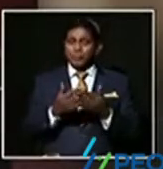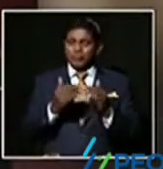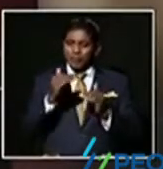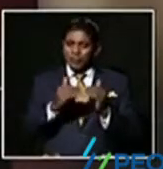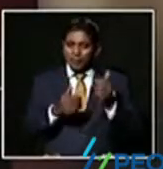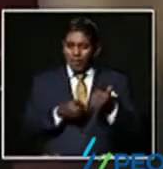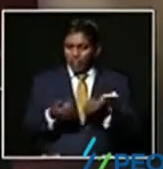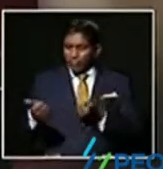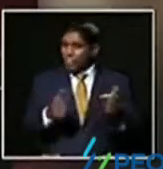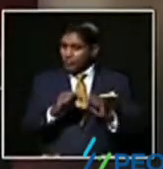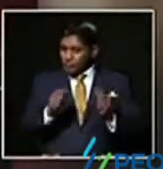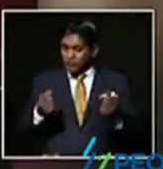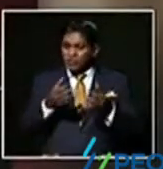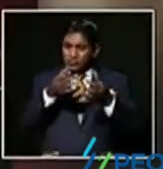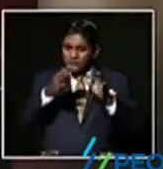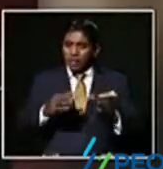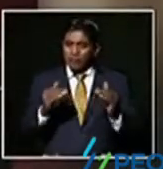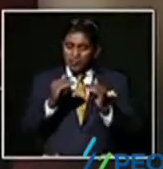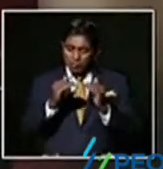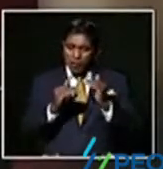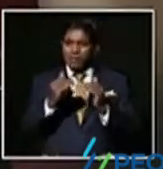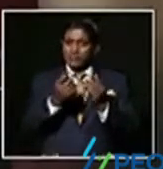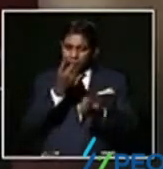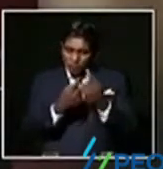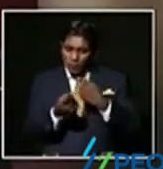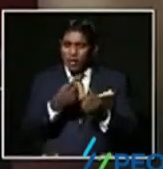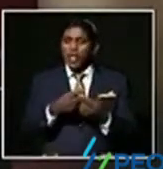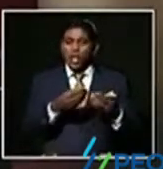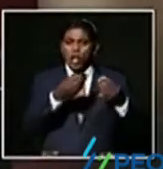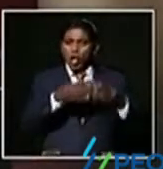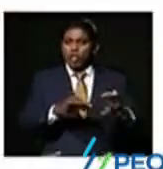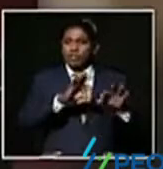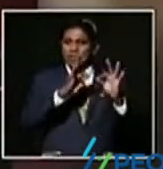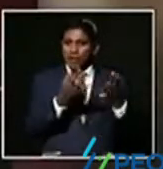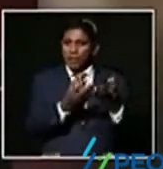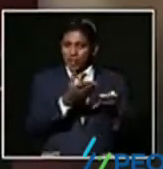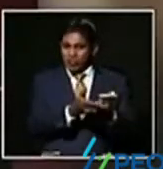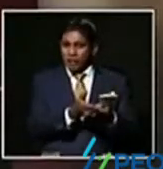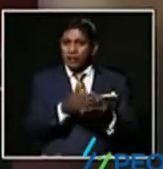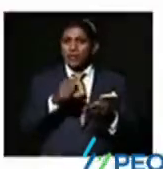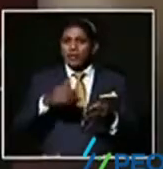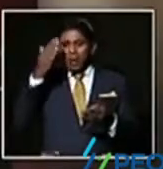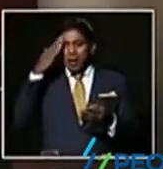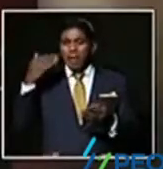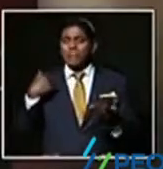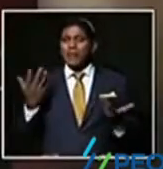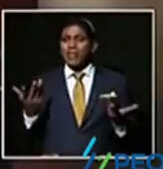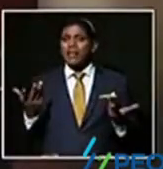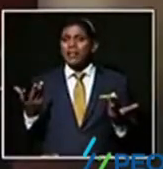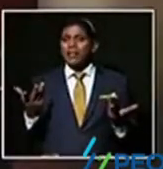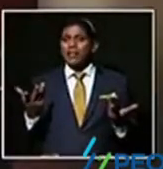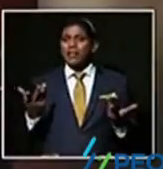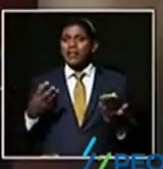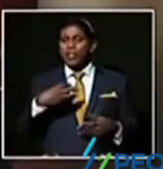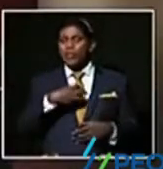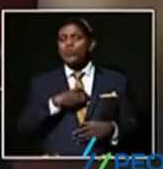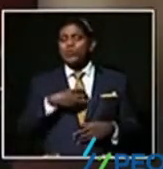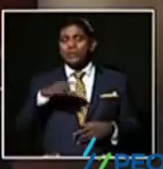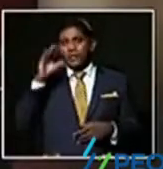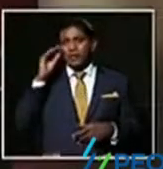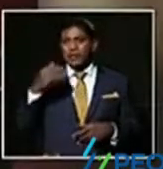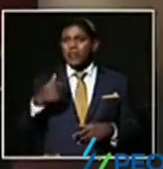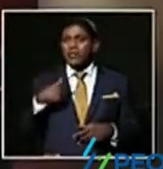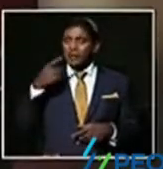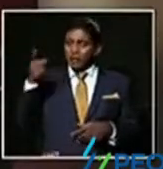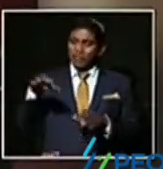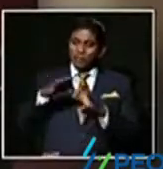පරීක්ෂණයක් පවත්වලා ඒ විපතරපත්තුණු පවුලට ඒ පවුලට ඇත්තටම අද මවක් නැති වෙලා තිබෙනවා ඒ දුක තේරෙන්නේ අපිටත් වැඩි